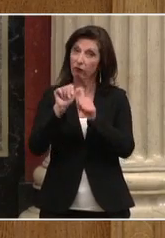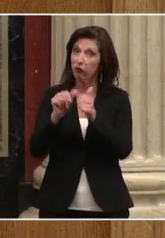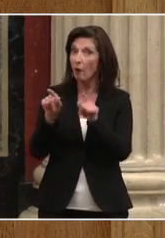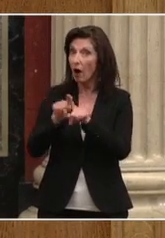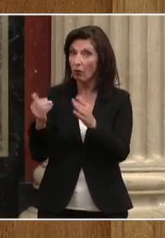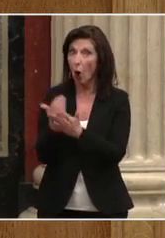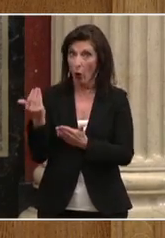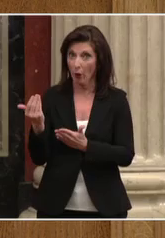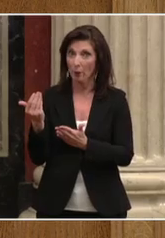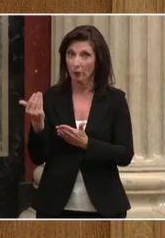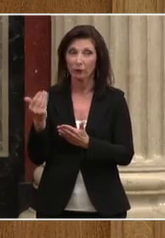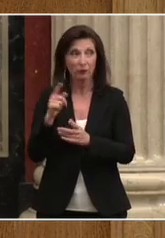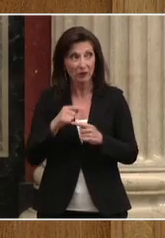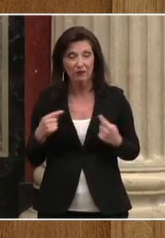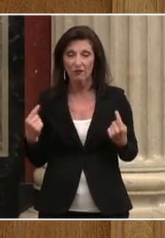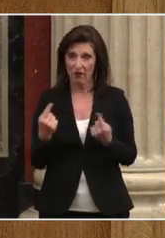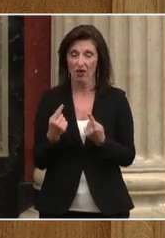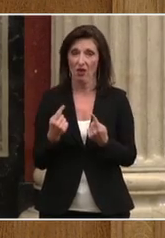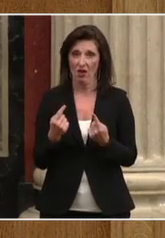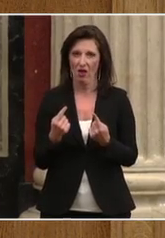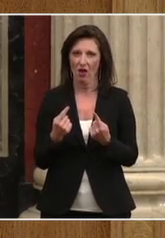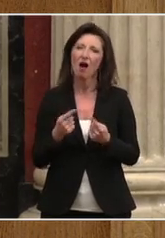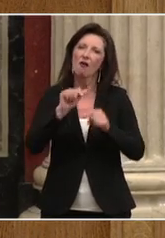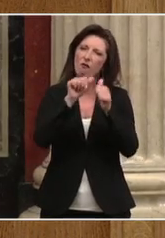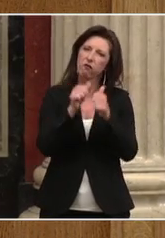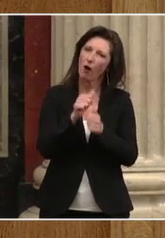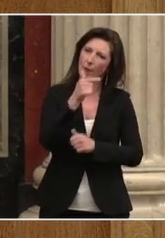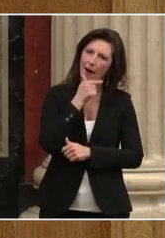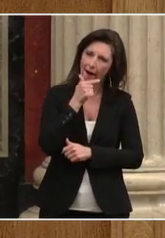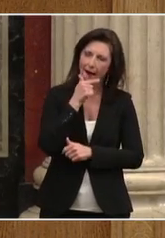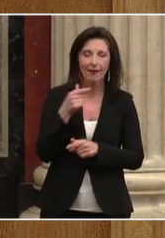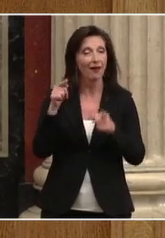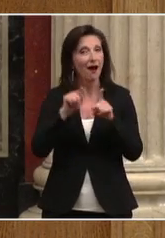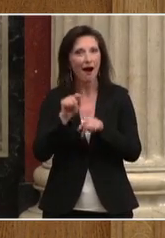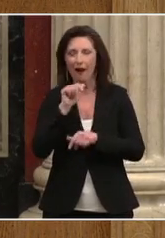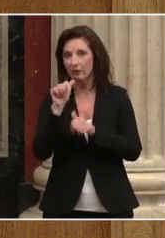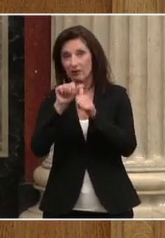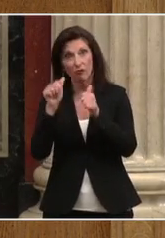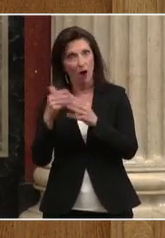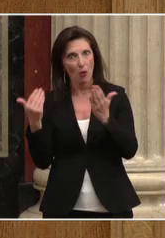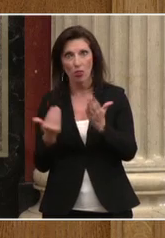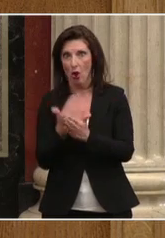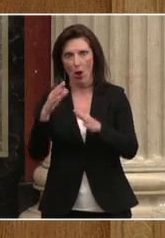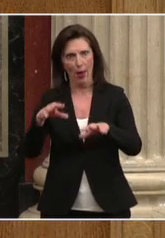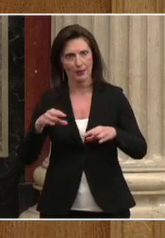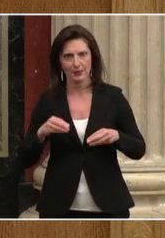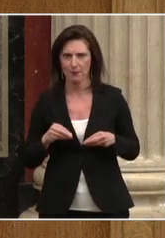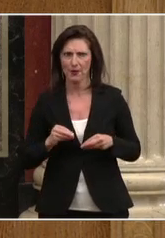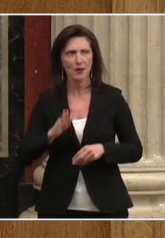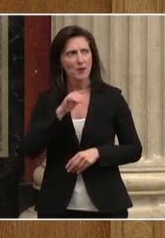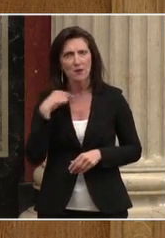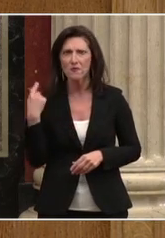Wir werden weder die altbekannten noch die neuen Gesichter dulden. Wir werden gegen